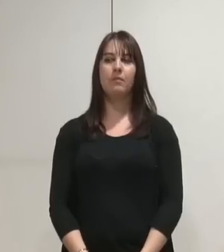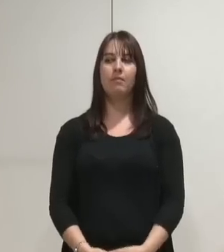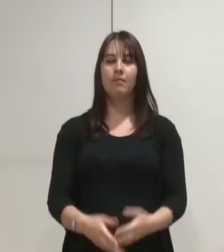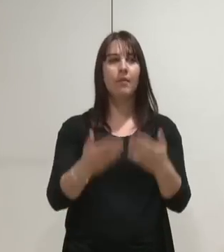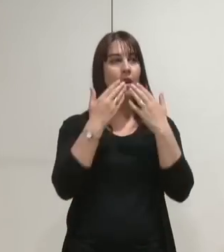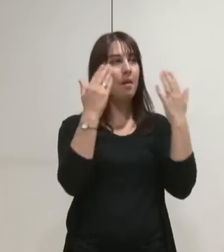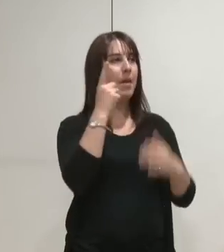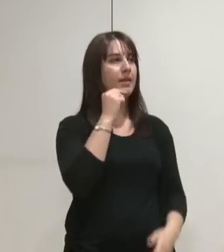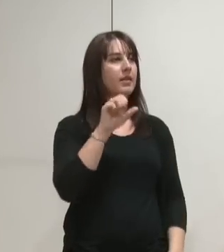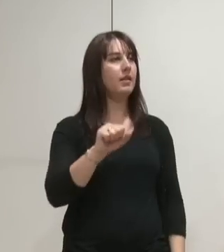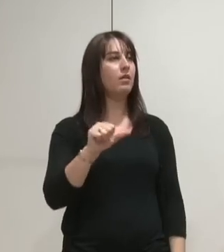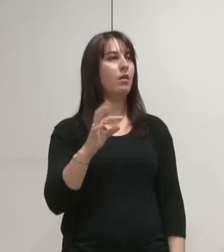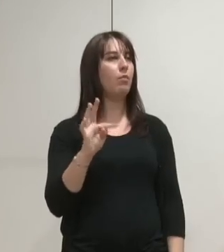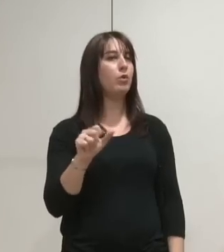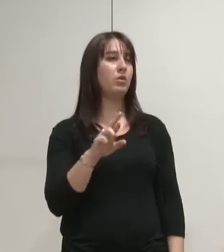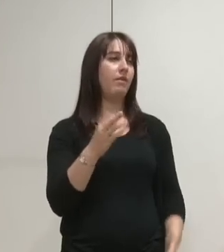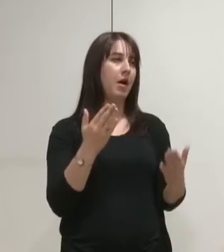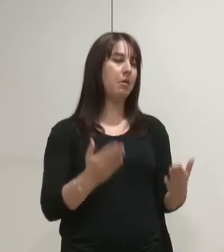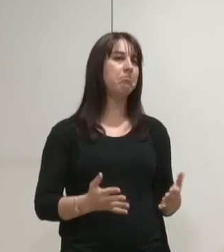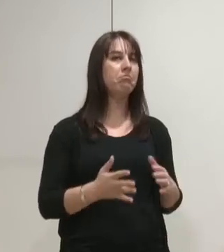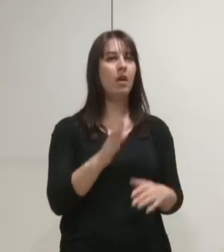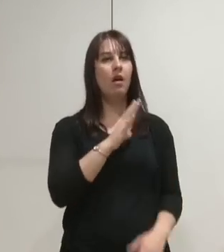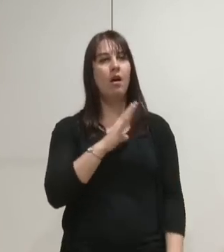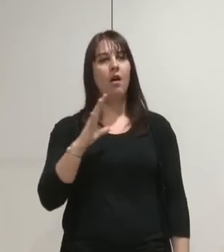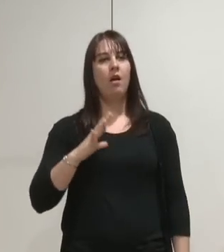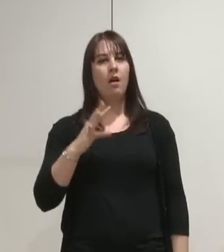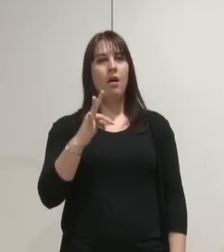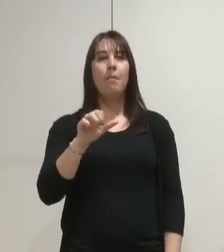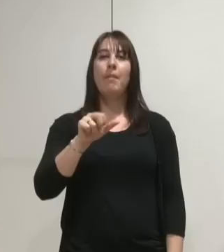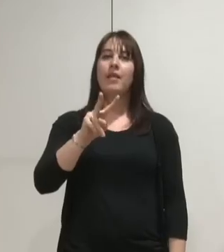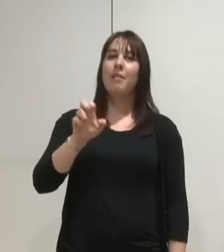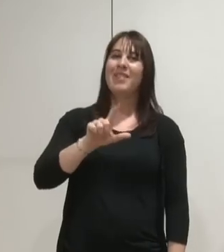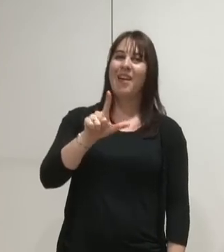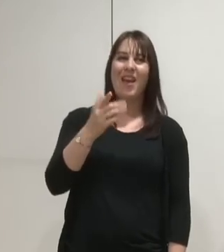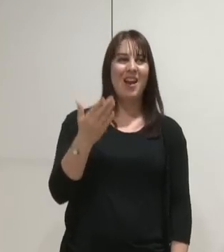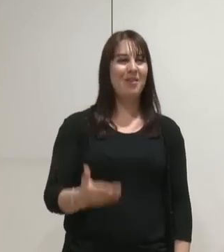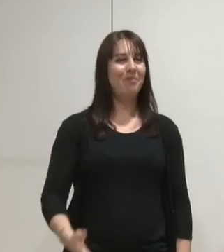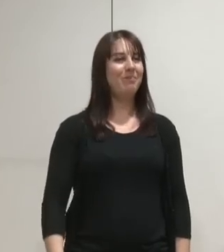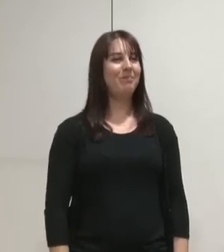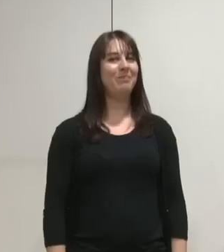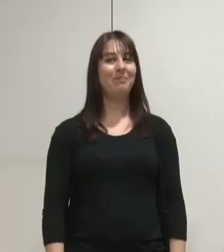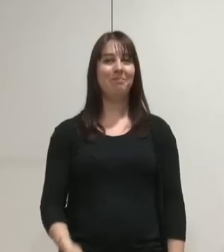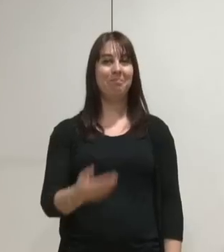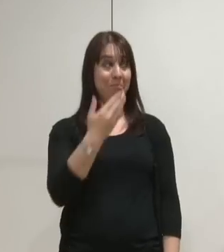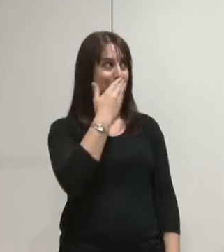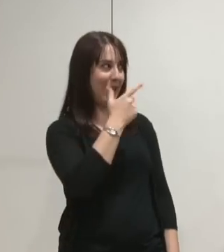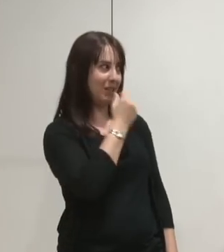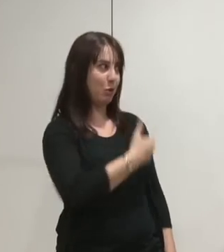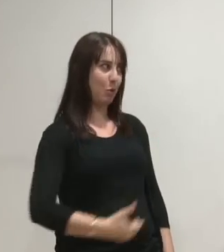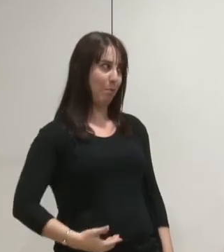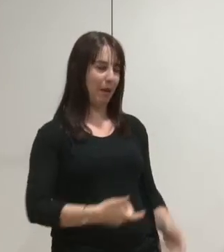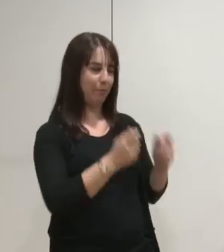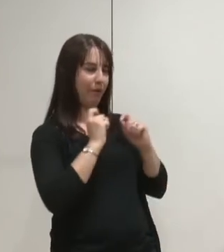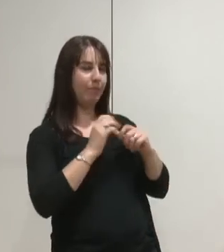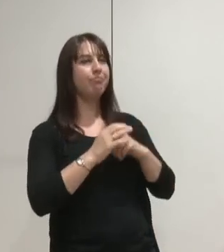merci Monsieur Safar madame Tavel merci Monsieur le Maire